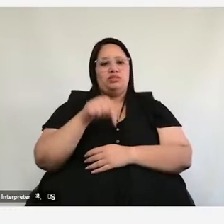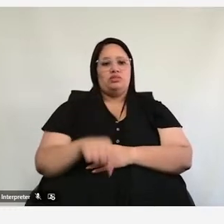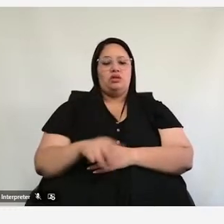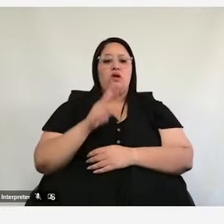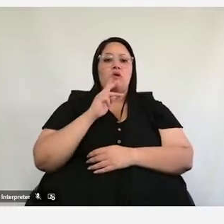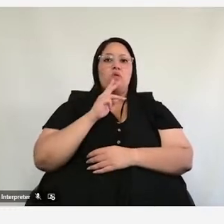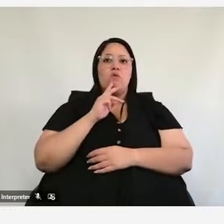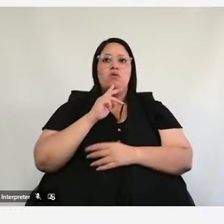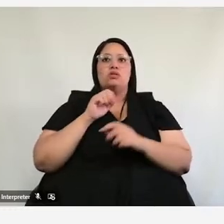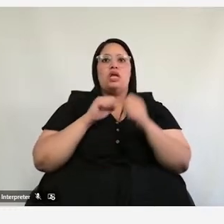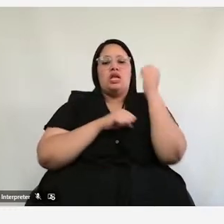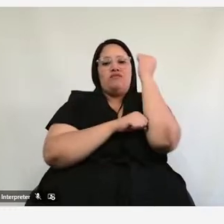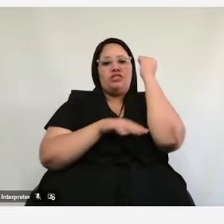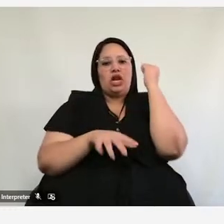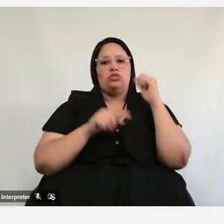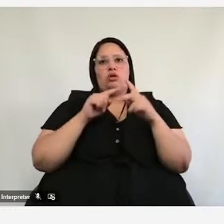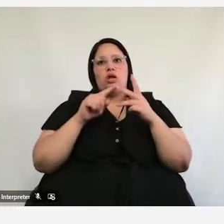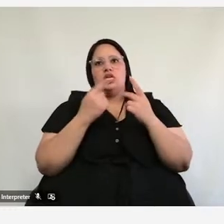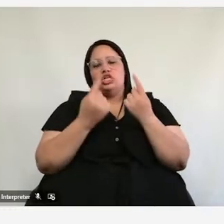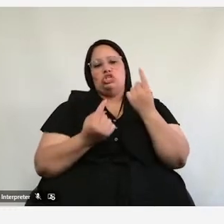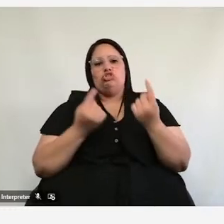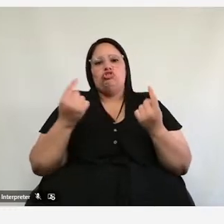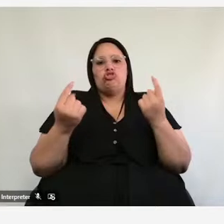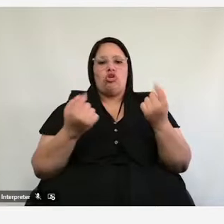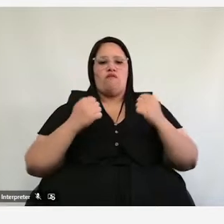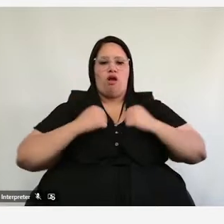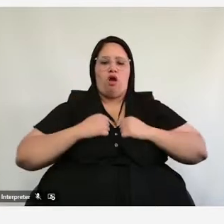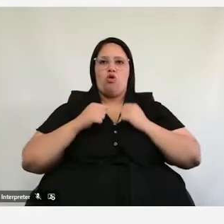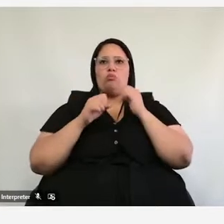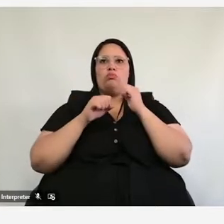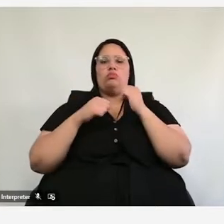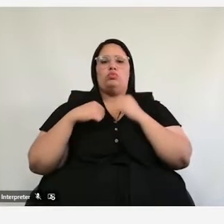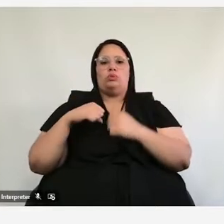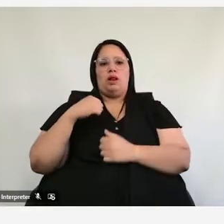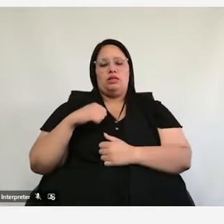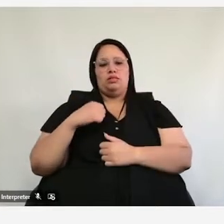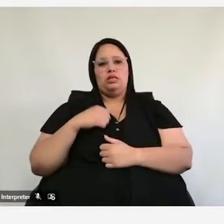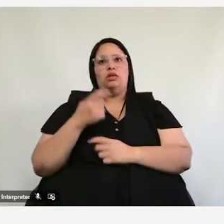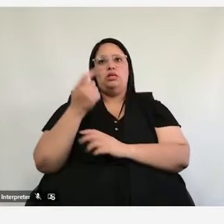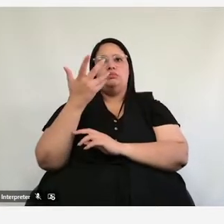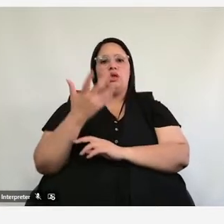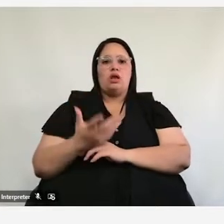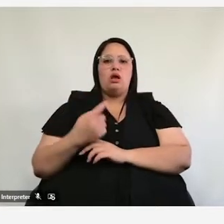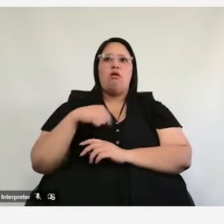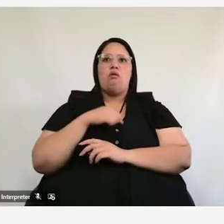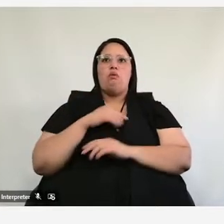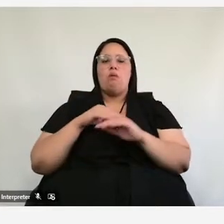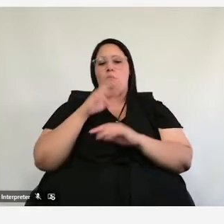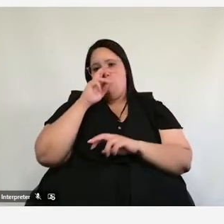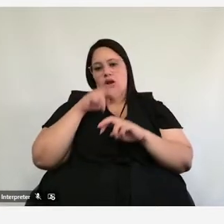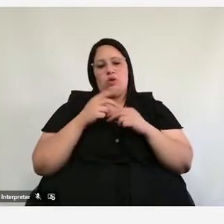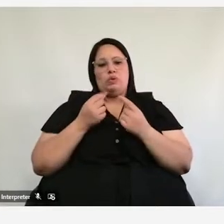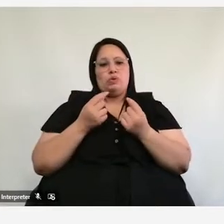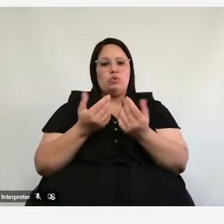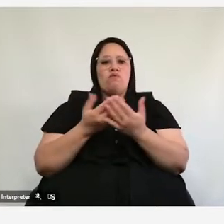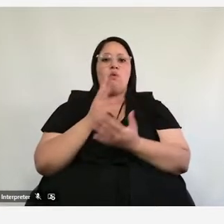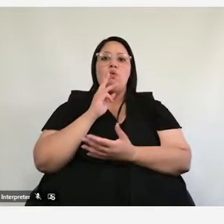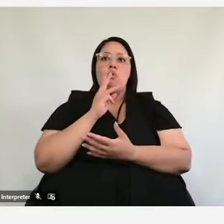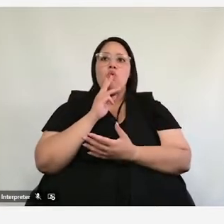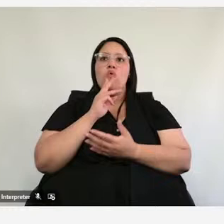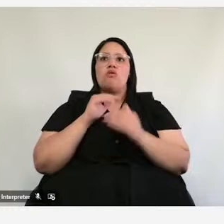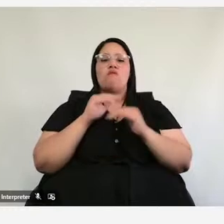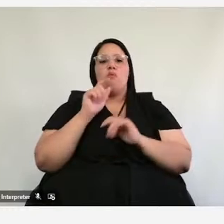en waterinfrastruktuur in elkeen van ons munisipaliteite. Speaker, ons gaan meer moet doen om